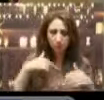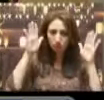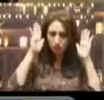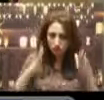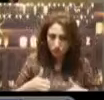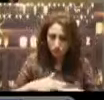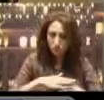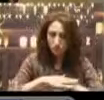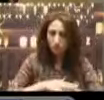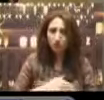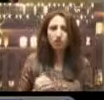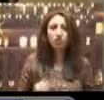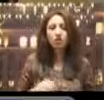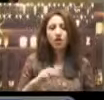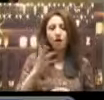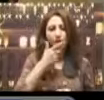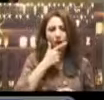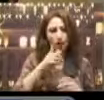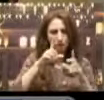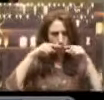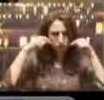واينشتاين لعب في حياتي في حته